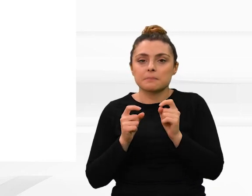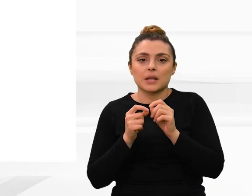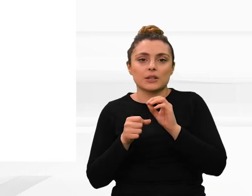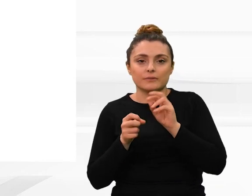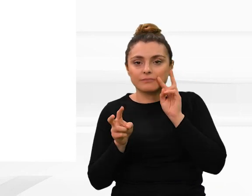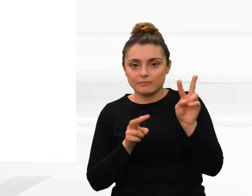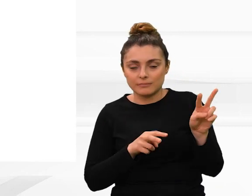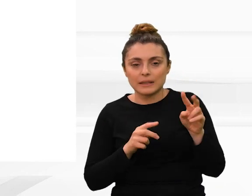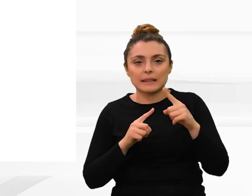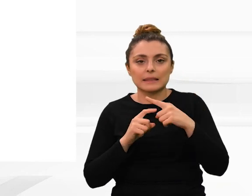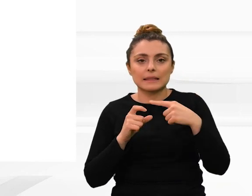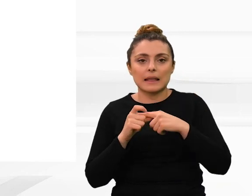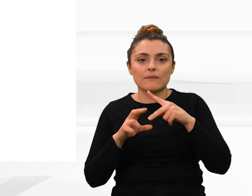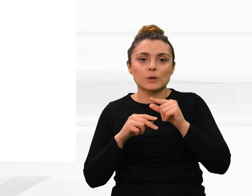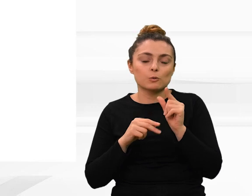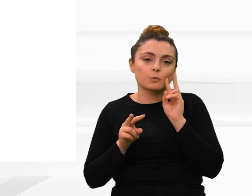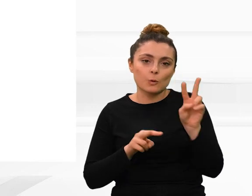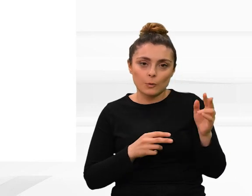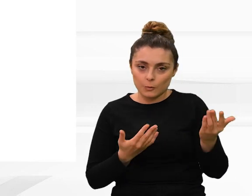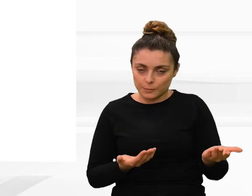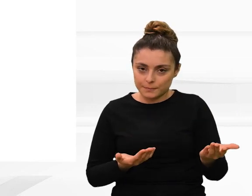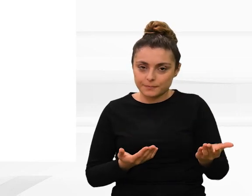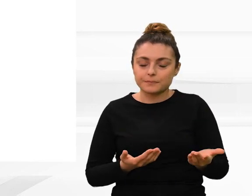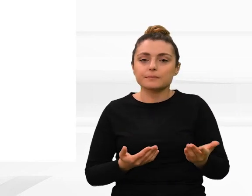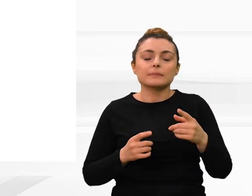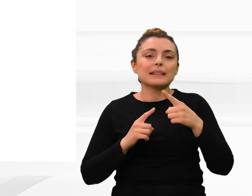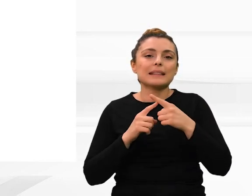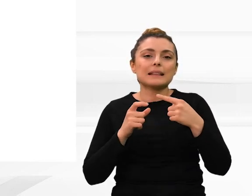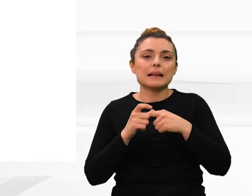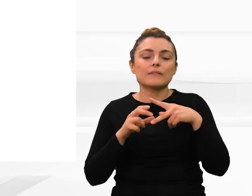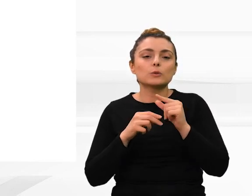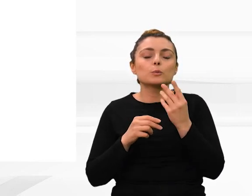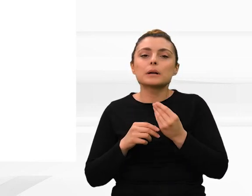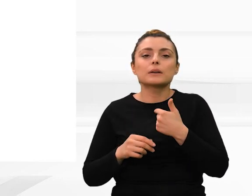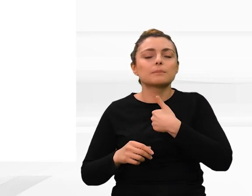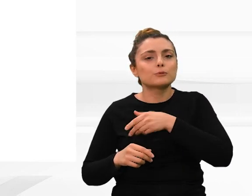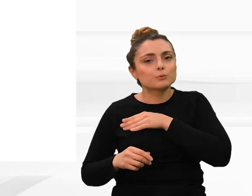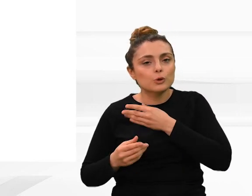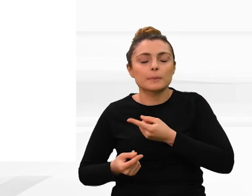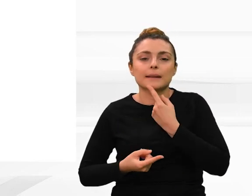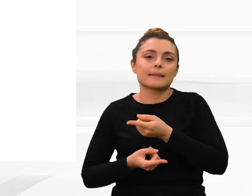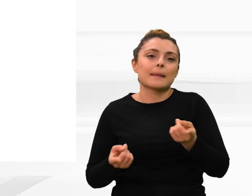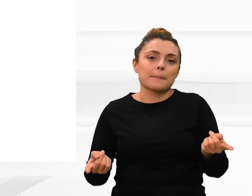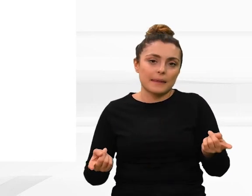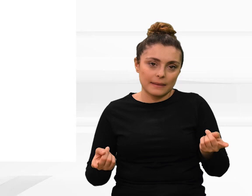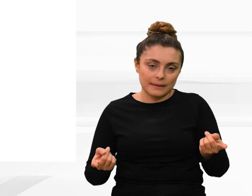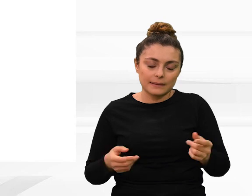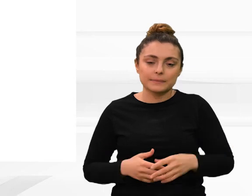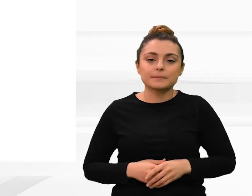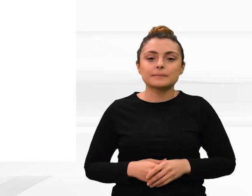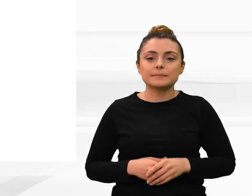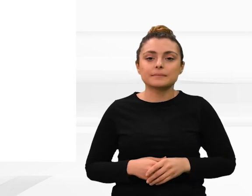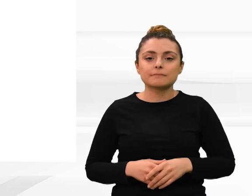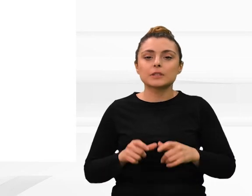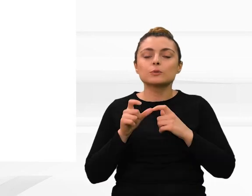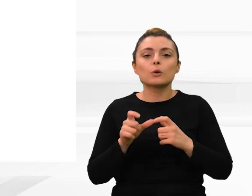seçeneği ile baktığımızda tevazu görüyor bizim arkadaşlar tevazu bu tevazu olmak demek alçak gönüllü olmak demektir Evet